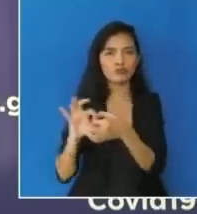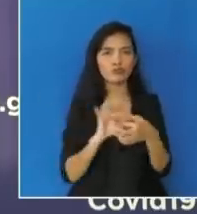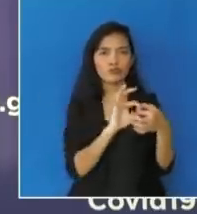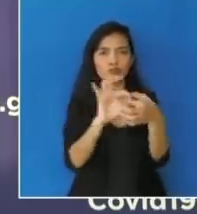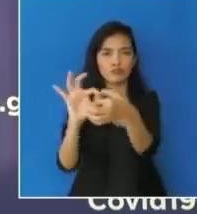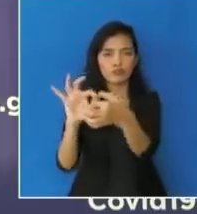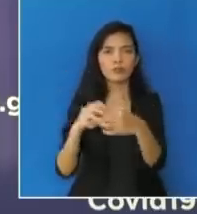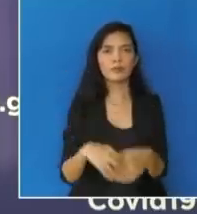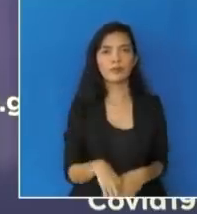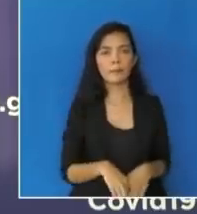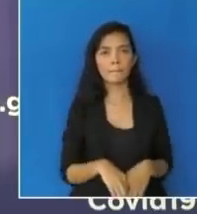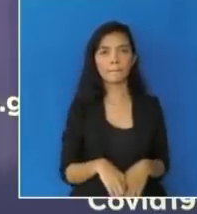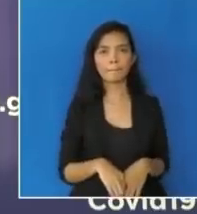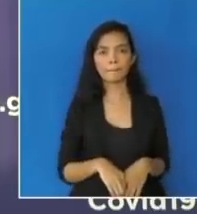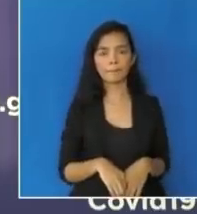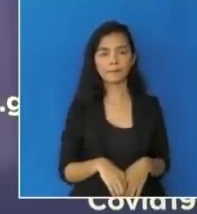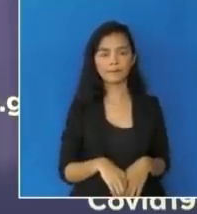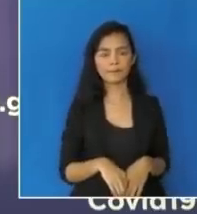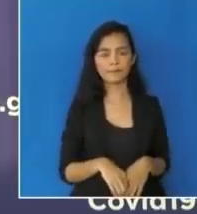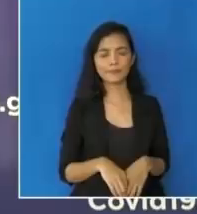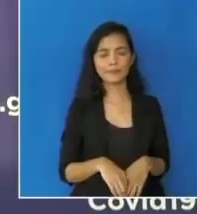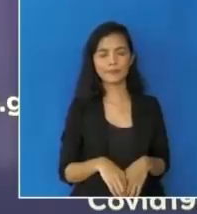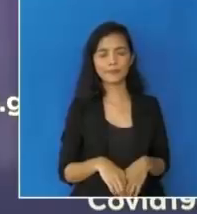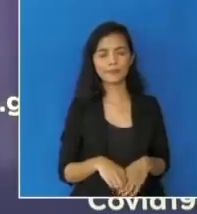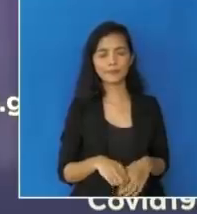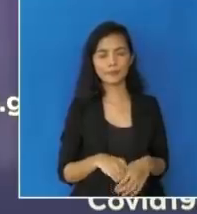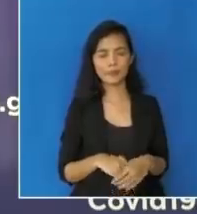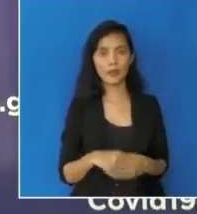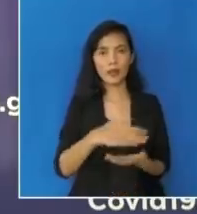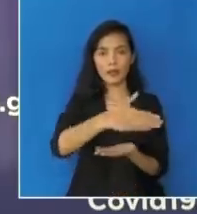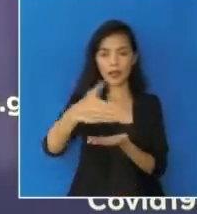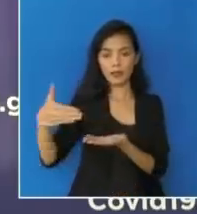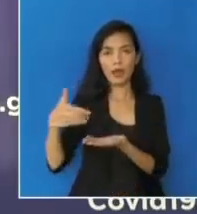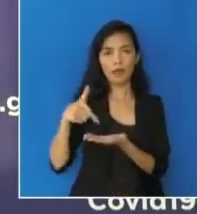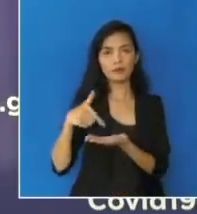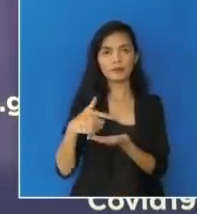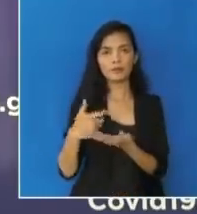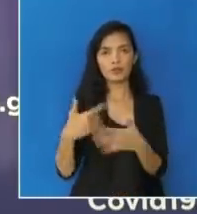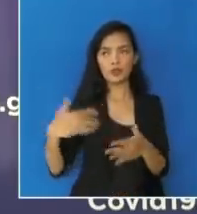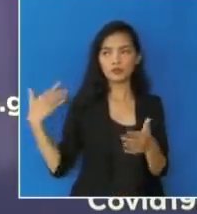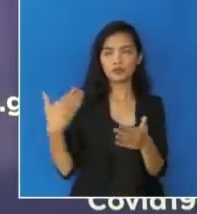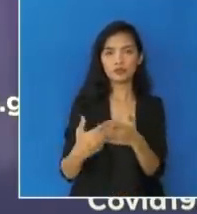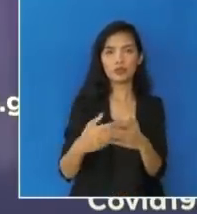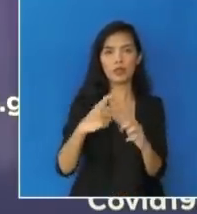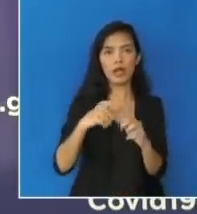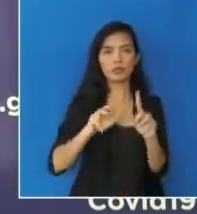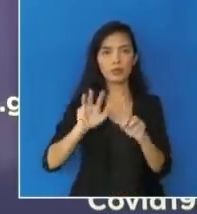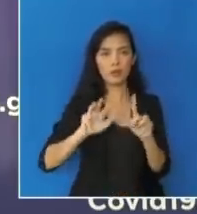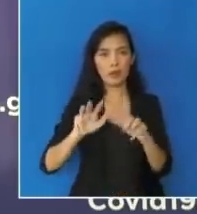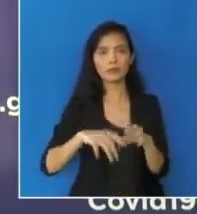Berikutnya data COVID-19 yang kami himpun akumulasinya pada tanggal